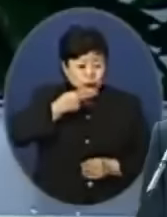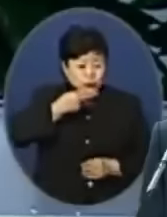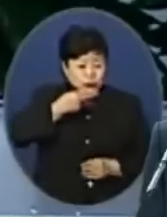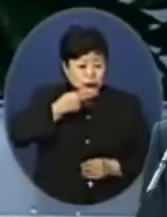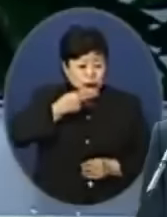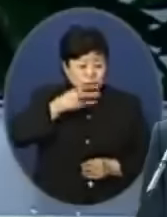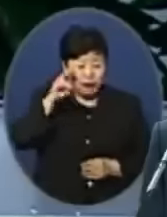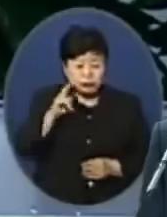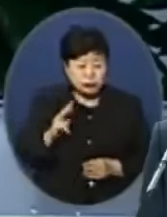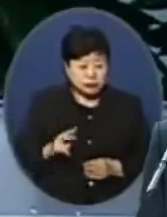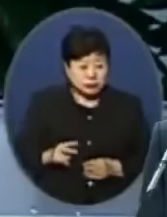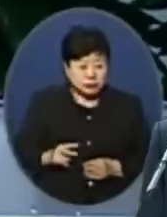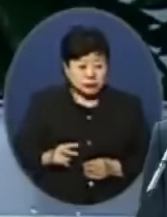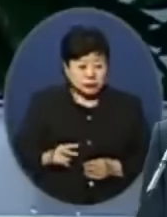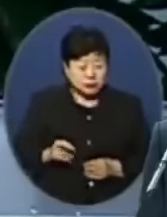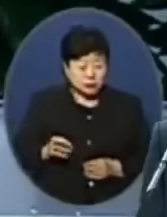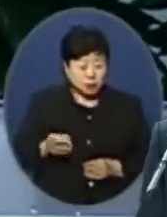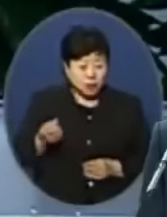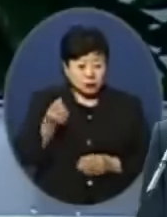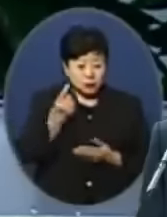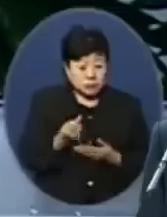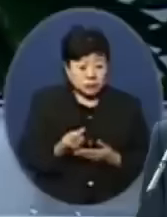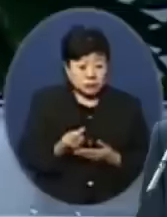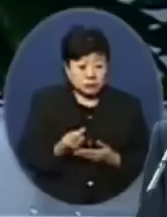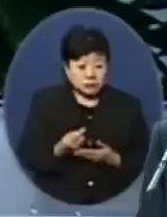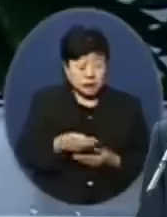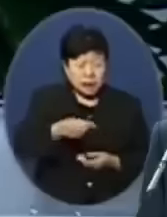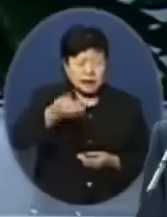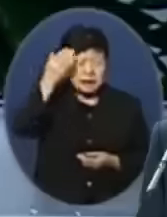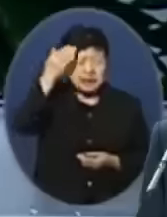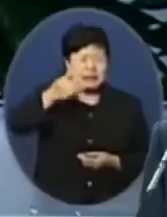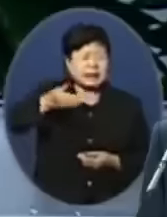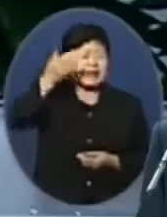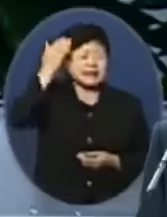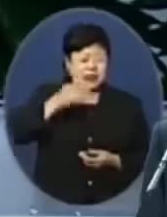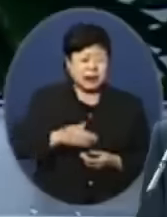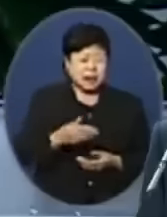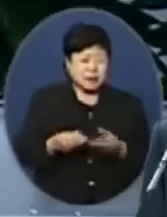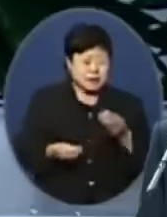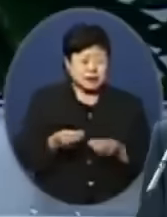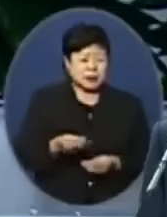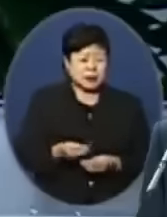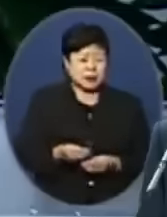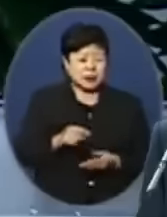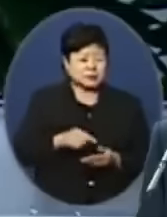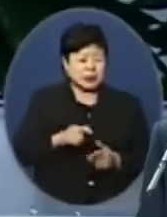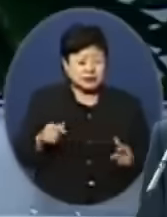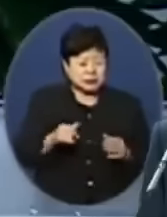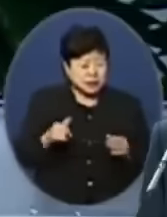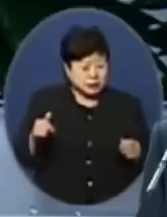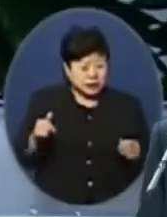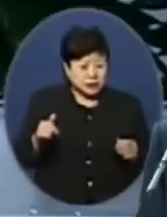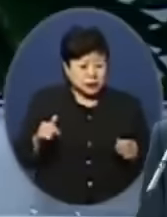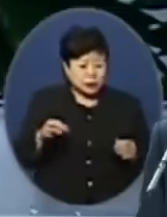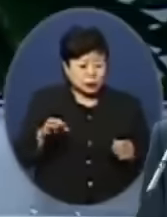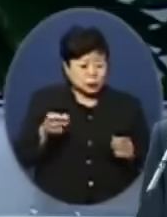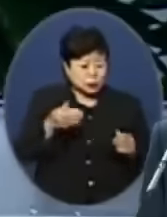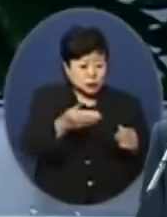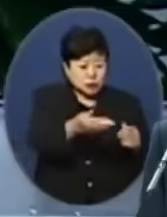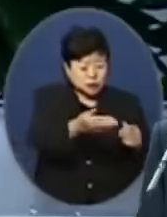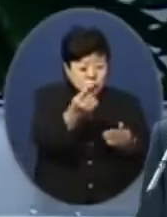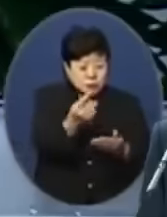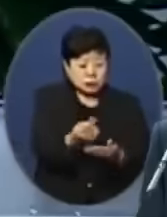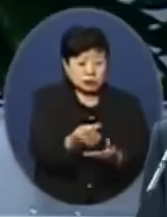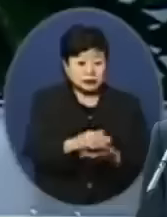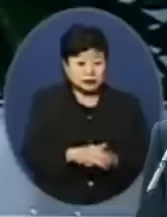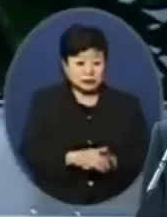사람들이 돈을 가지고 왔어요. 옛날에 빌려가고 난 다음에 안 갚던 사람들이 돈을 가지고